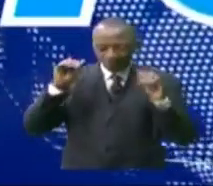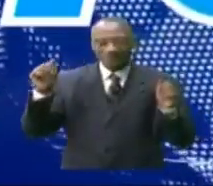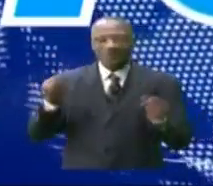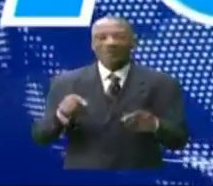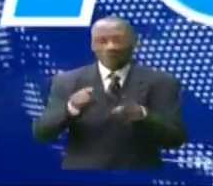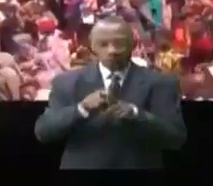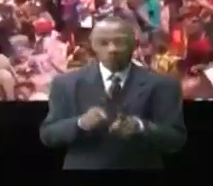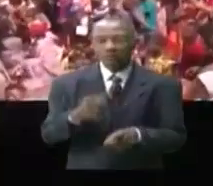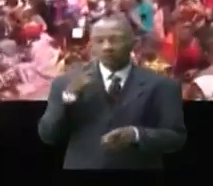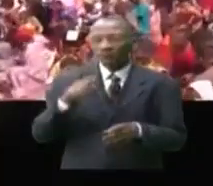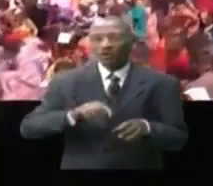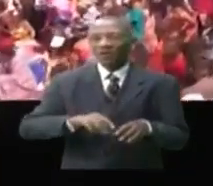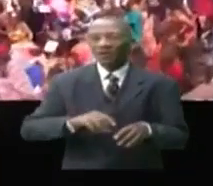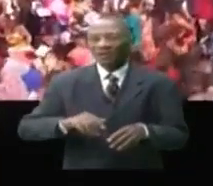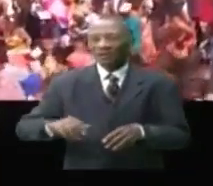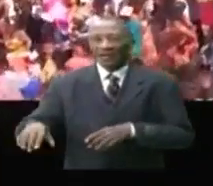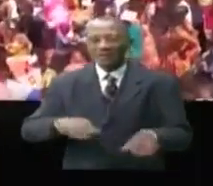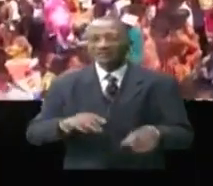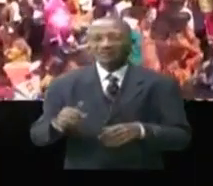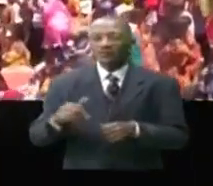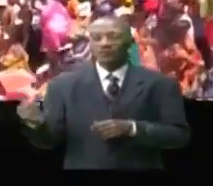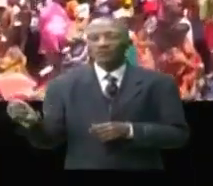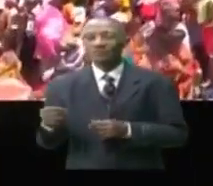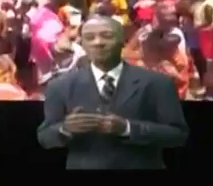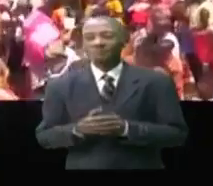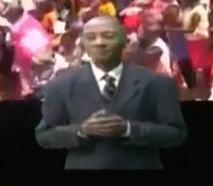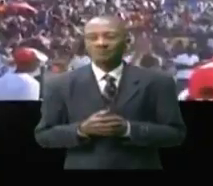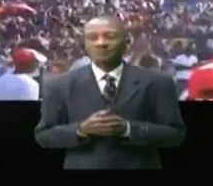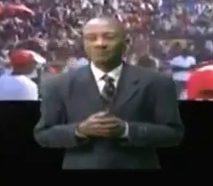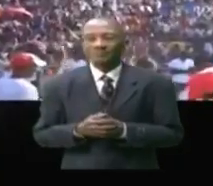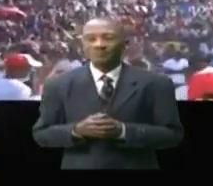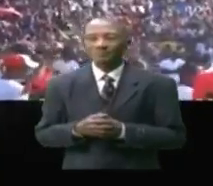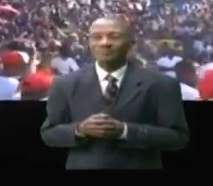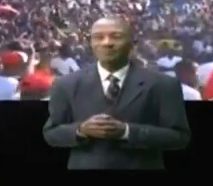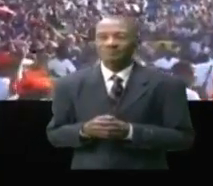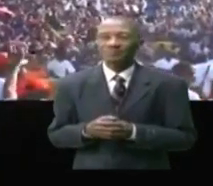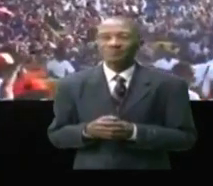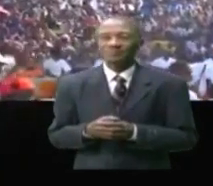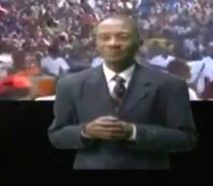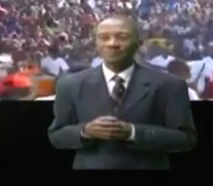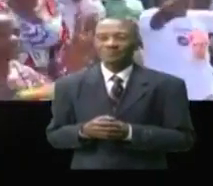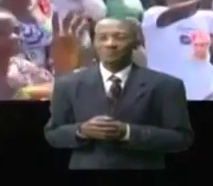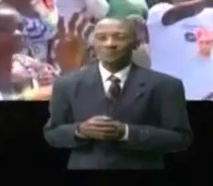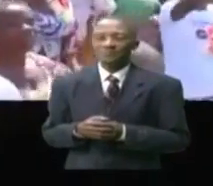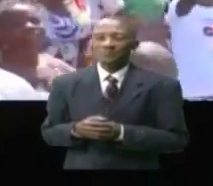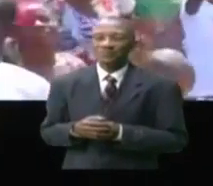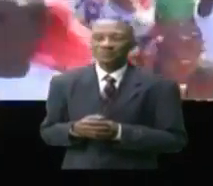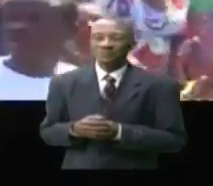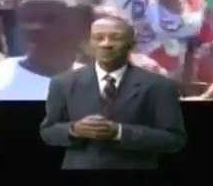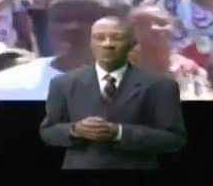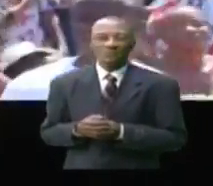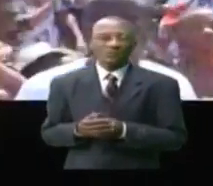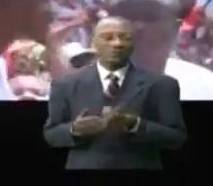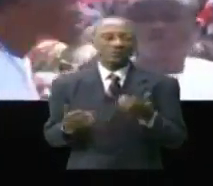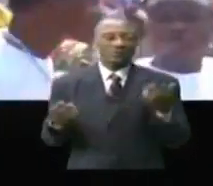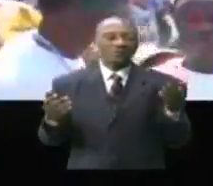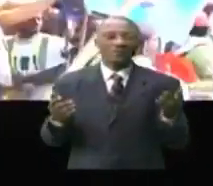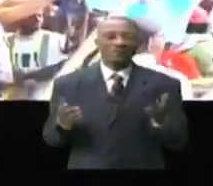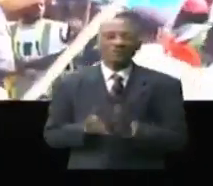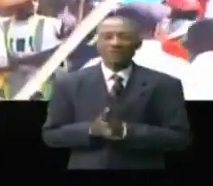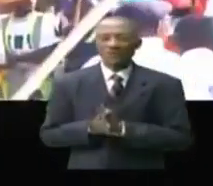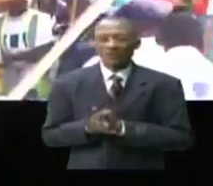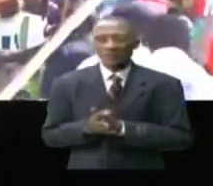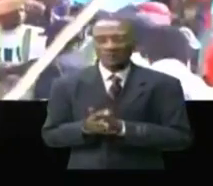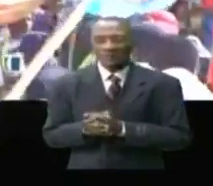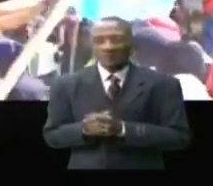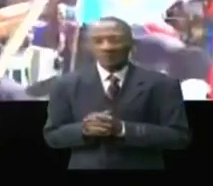Coilet. C'est dans un stade plein à craquer de Kalemi qui a accueilli le week-end dernier la manifestation du soutien